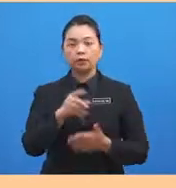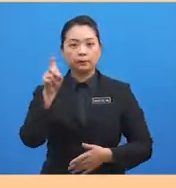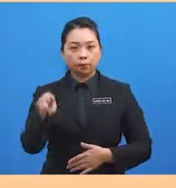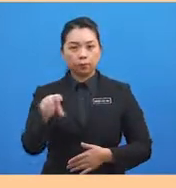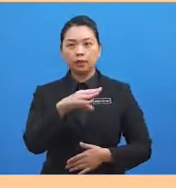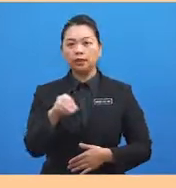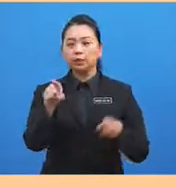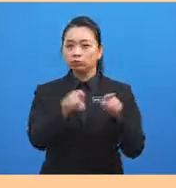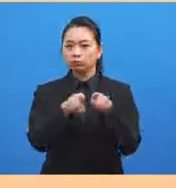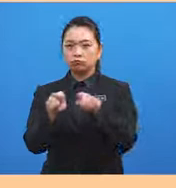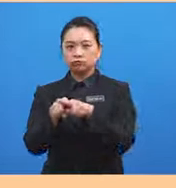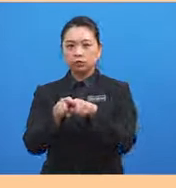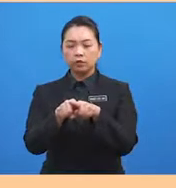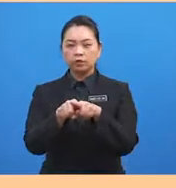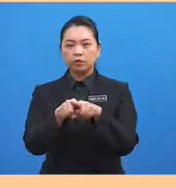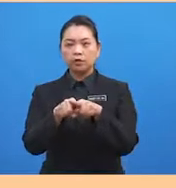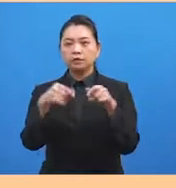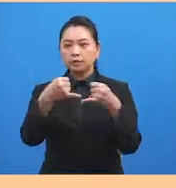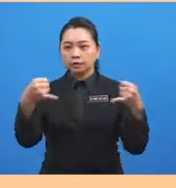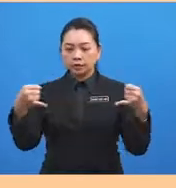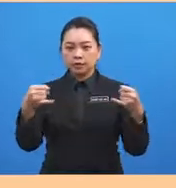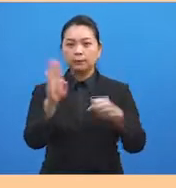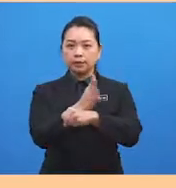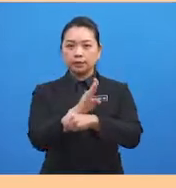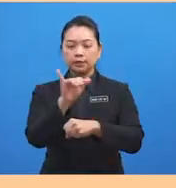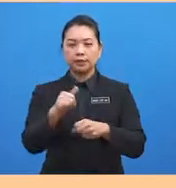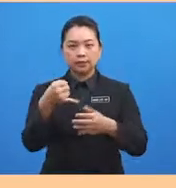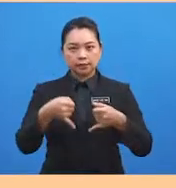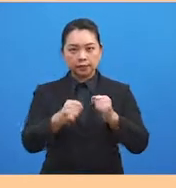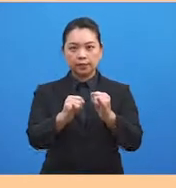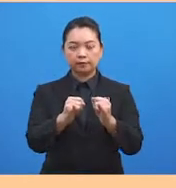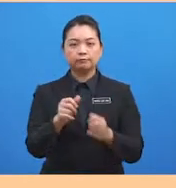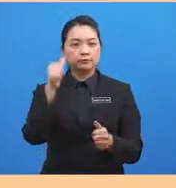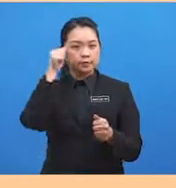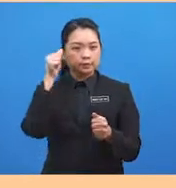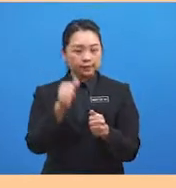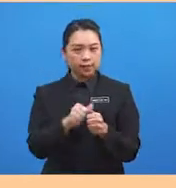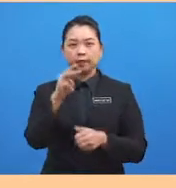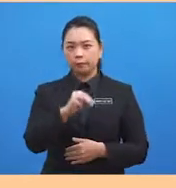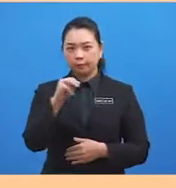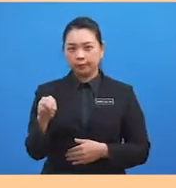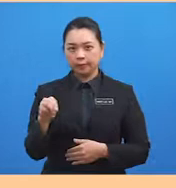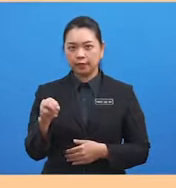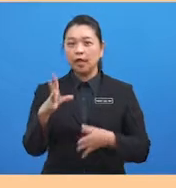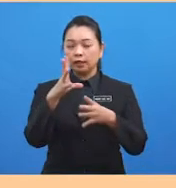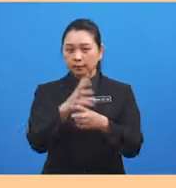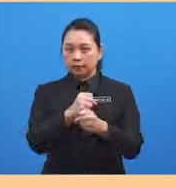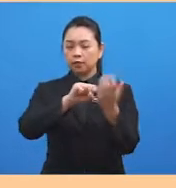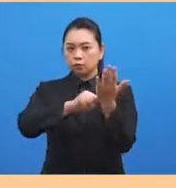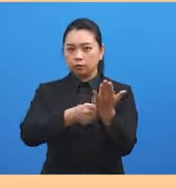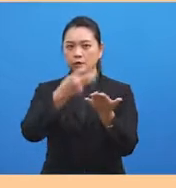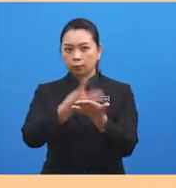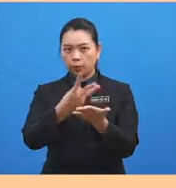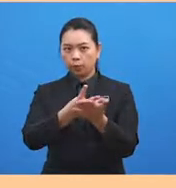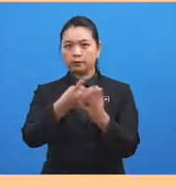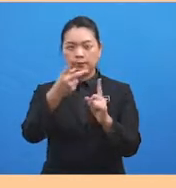juga jenis perniagaan yang dijalankan. Ingat, murid-murid, dapatkan sumber